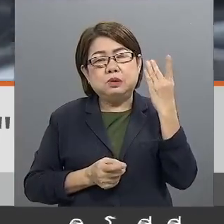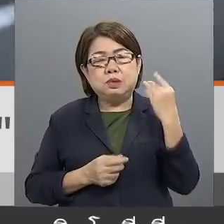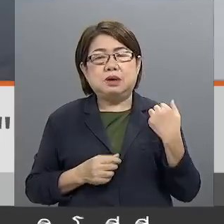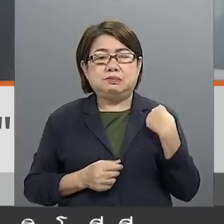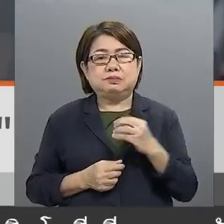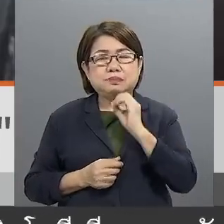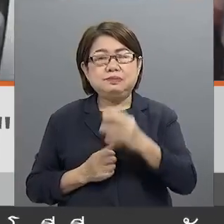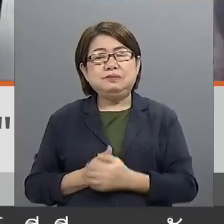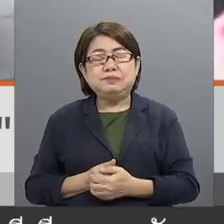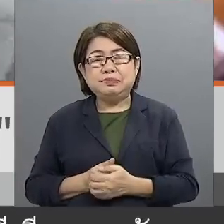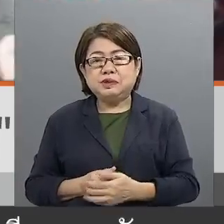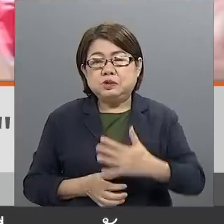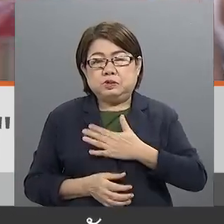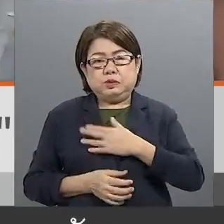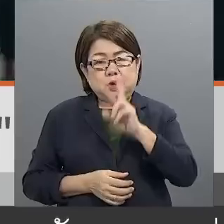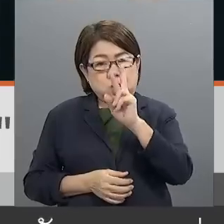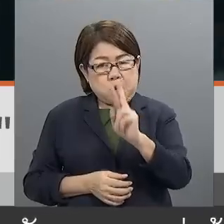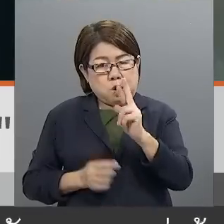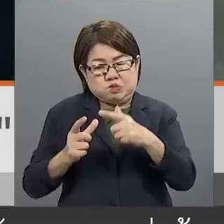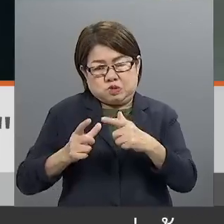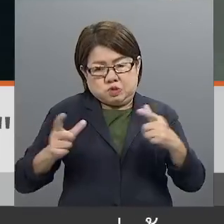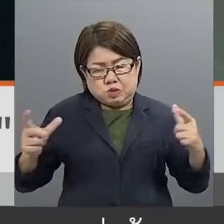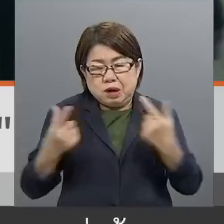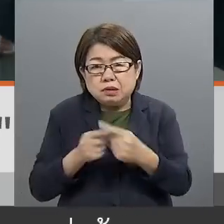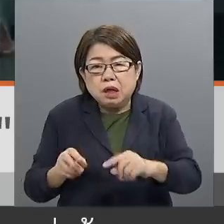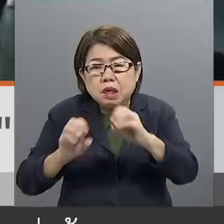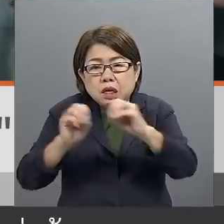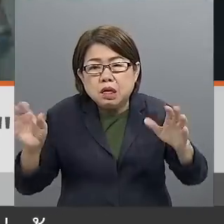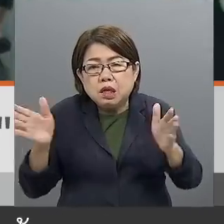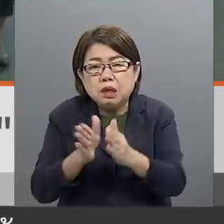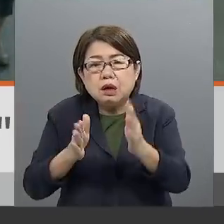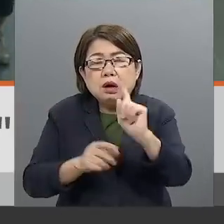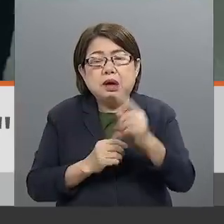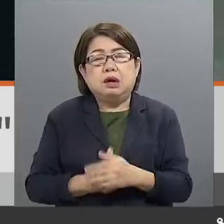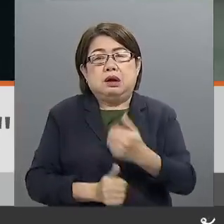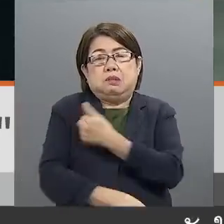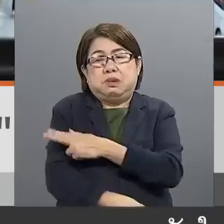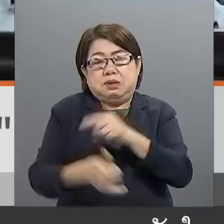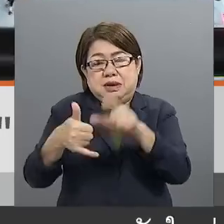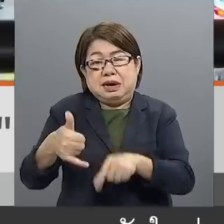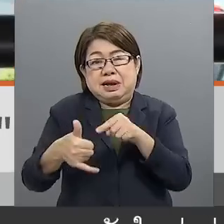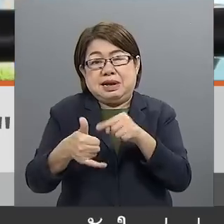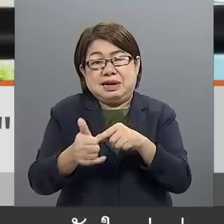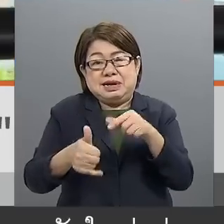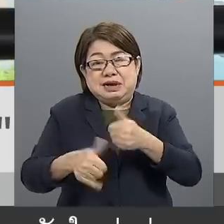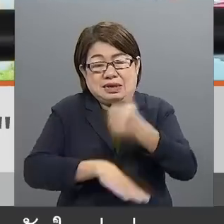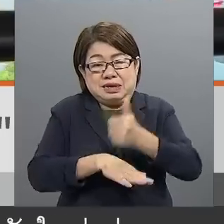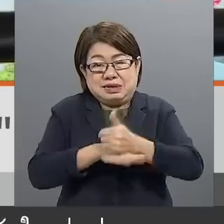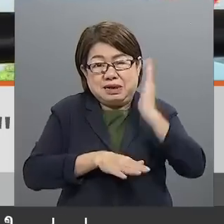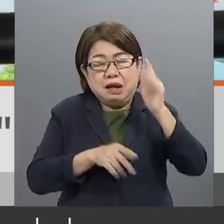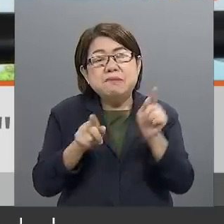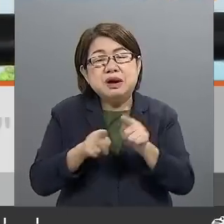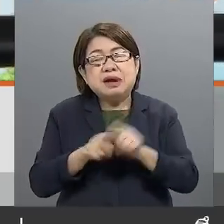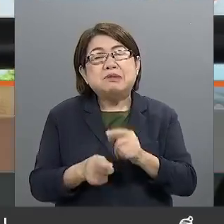บิ๊กเซอร์ไพรส์แต่สุดท้ายกลับไม่มีการชุมนุมนั้นในแพทย์ทศพรระบุว่านี่ก็ถือว่าเป็นหนึ่งอาการยุทธในการต่อสู้ของกลุ่ม